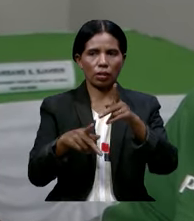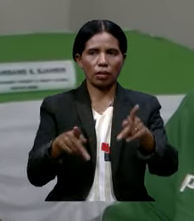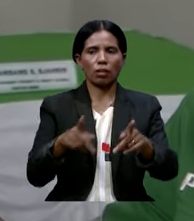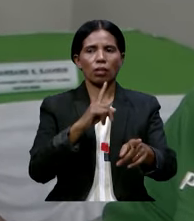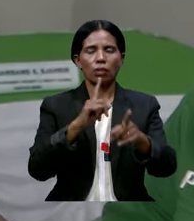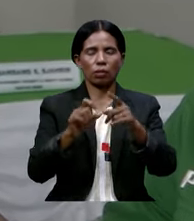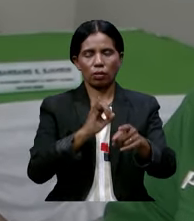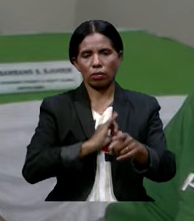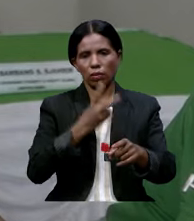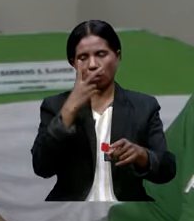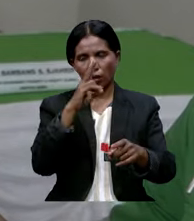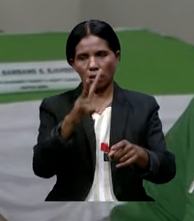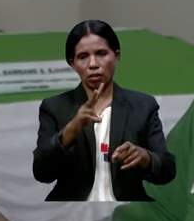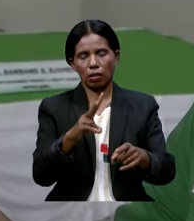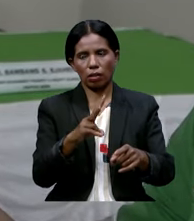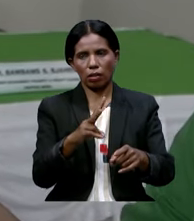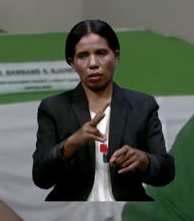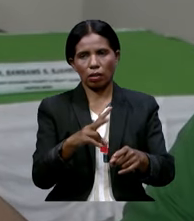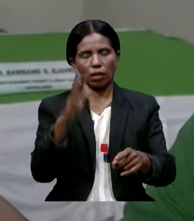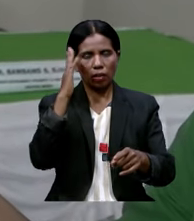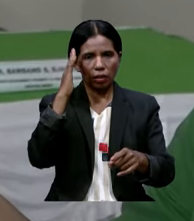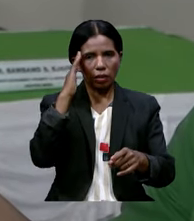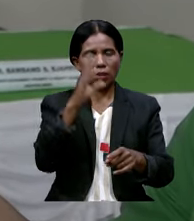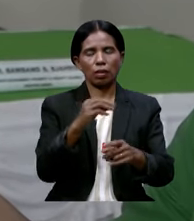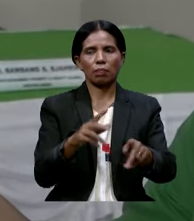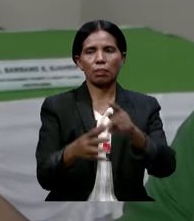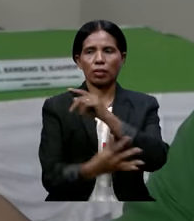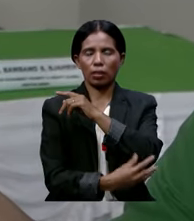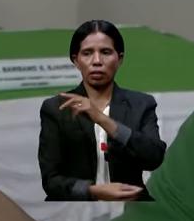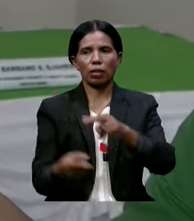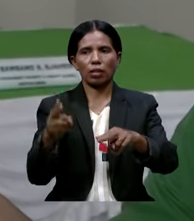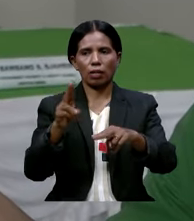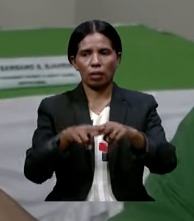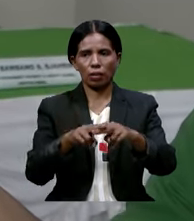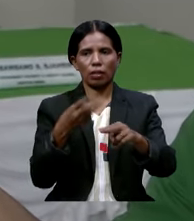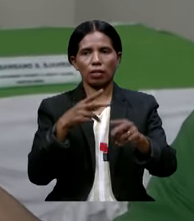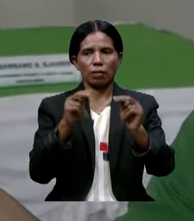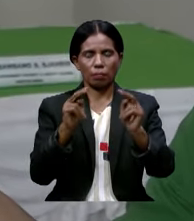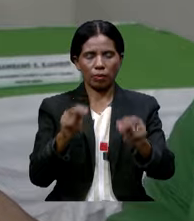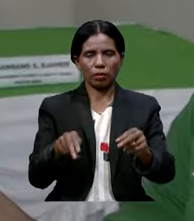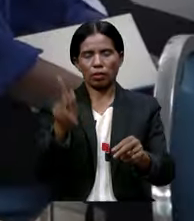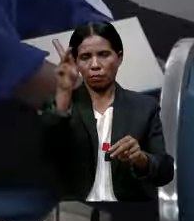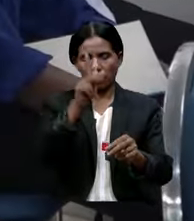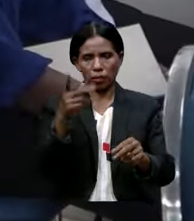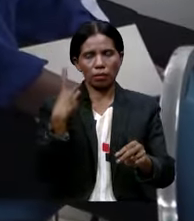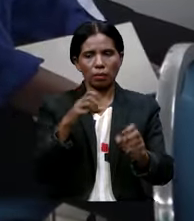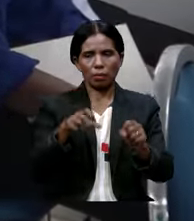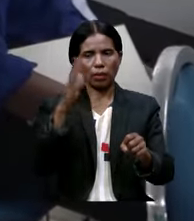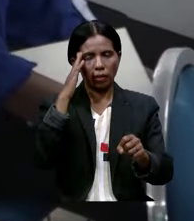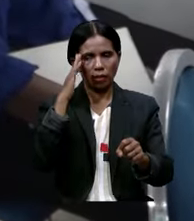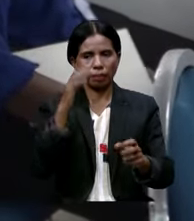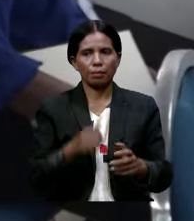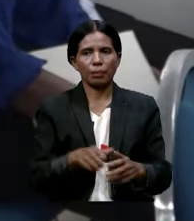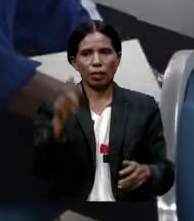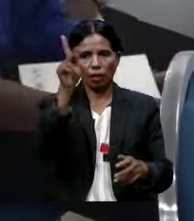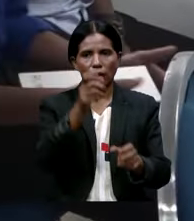dia turian dia re, turian dia hati kata kiat ni aumenta, masih aumenta ni. Tetapi sejak pesquisa dia pada tapi hati ni nih. Pesquisa